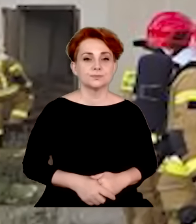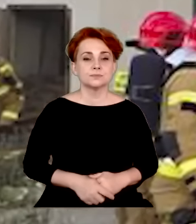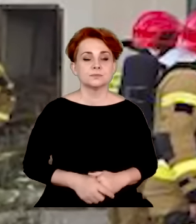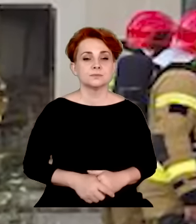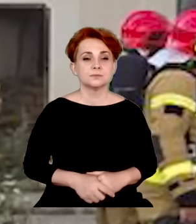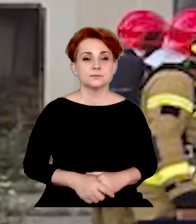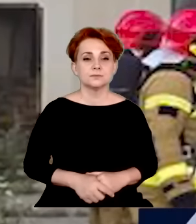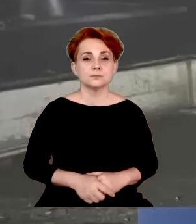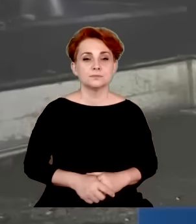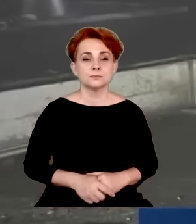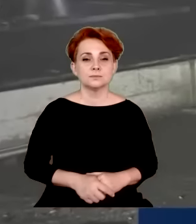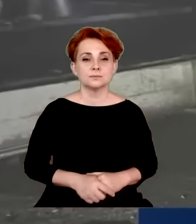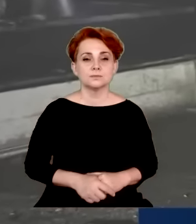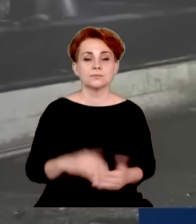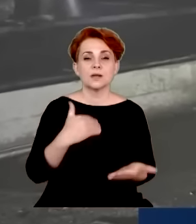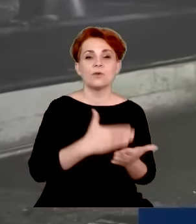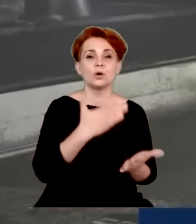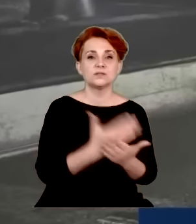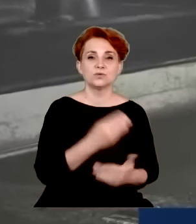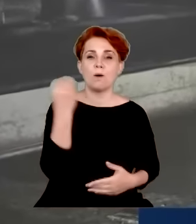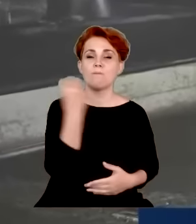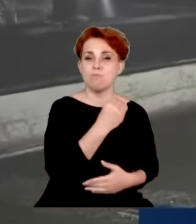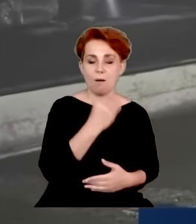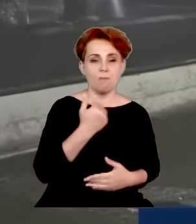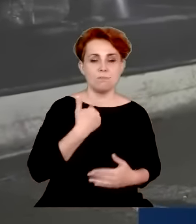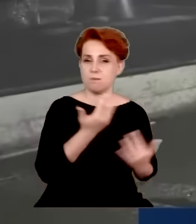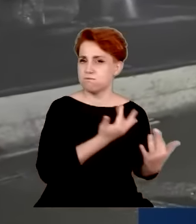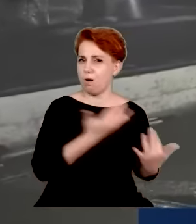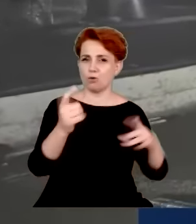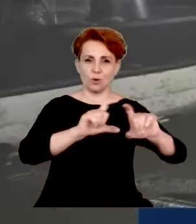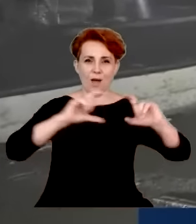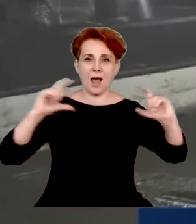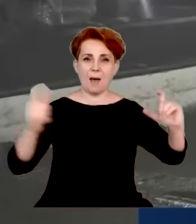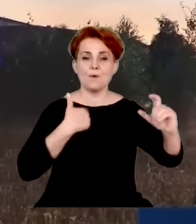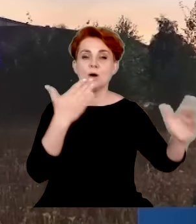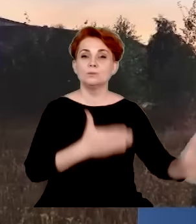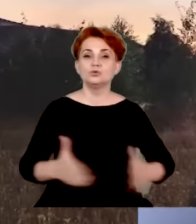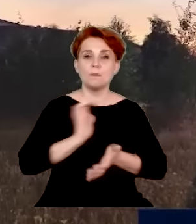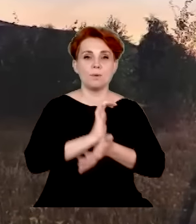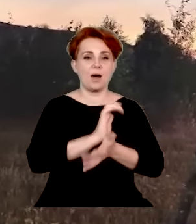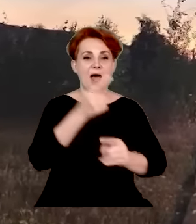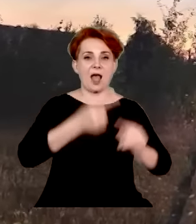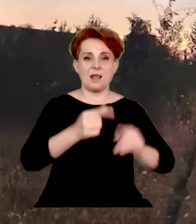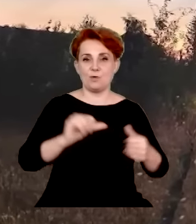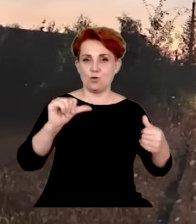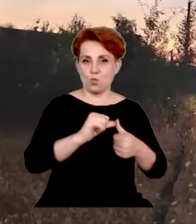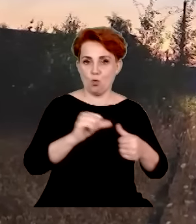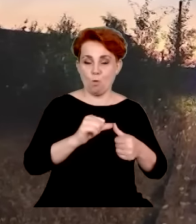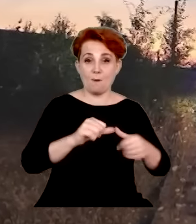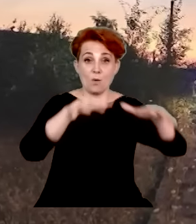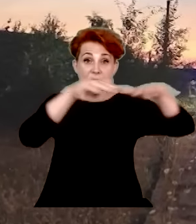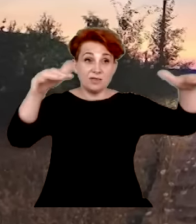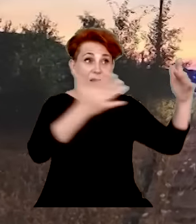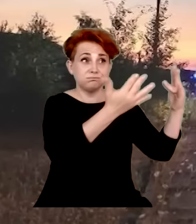W Kartoszynie w województwie pomorskim doszło do ogromnego pożaru hali przygotowanej do produkcji elementów gumowych. Ogień wybuchł na dachu obiektu, w jego środku